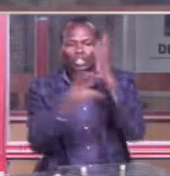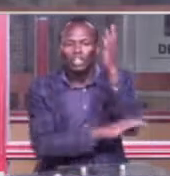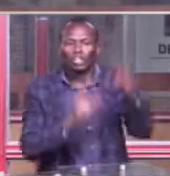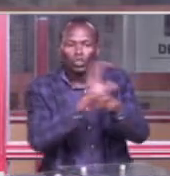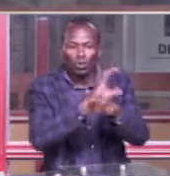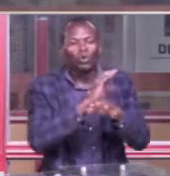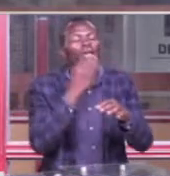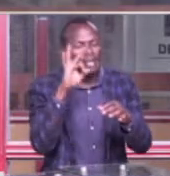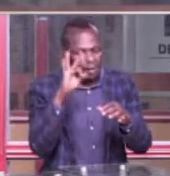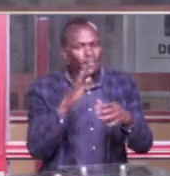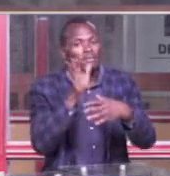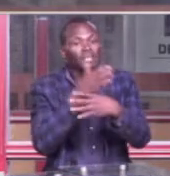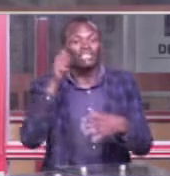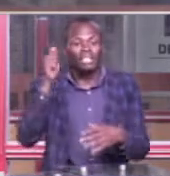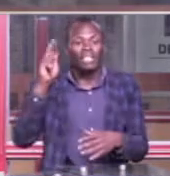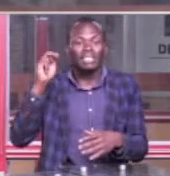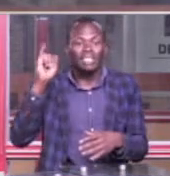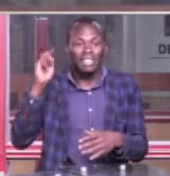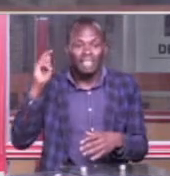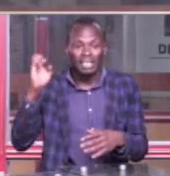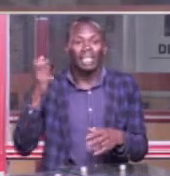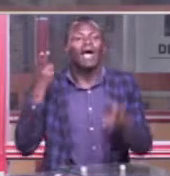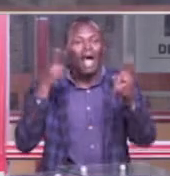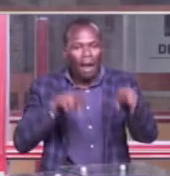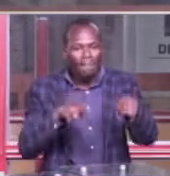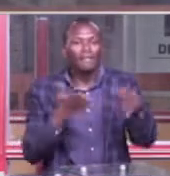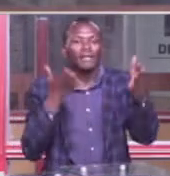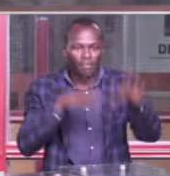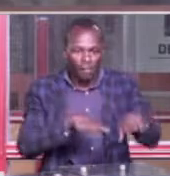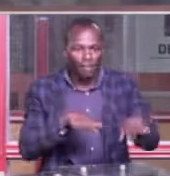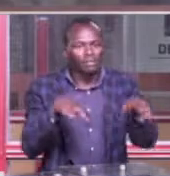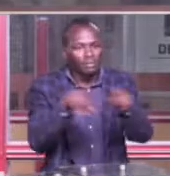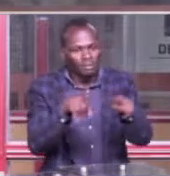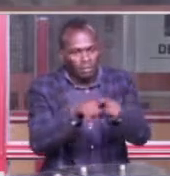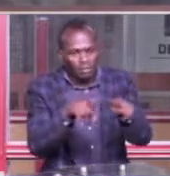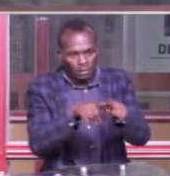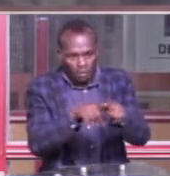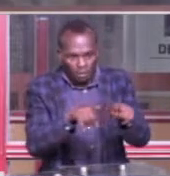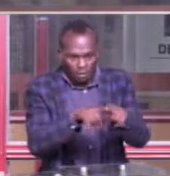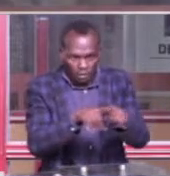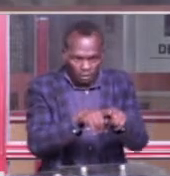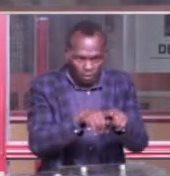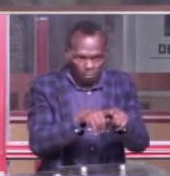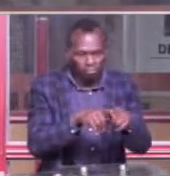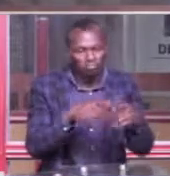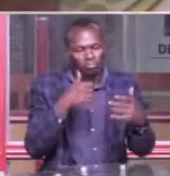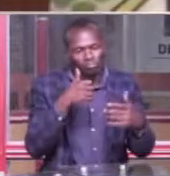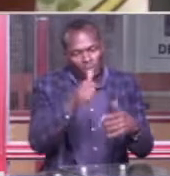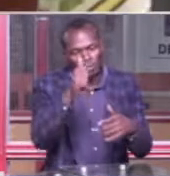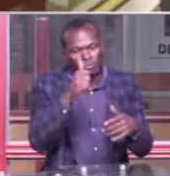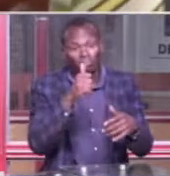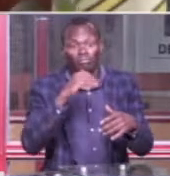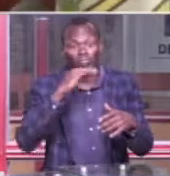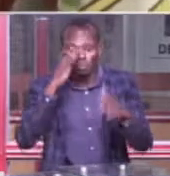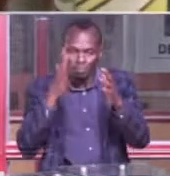Minister Anite obukuumi n'abalagira n'abaga bagende bagambe Minister Anite yejjire ng'omuntu ku nsonga.